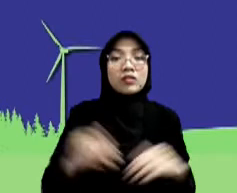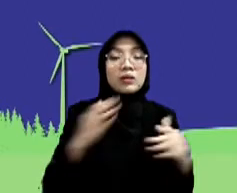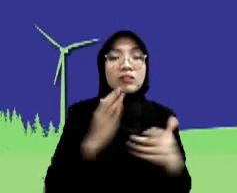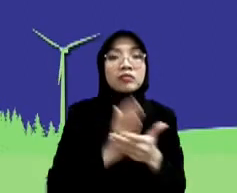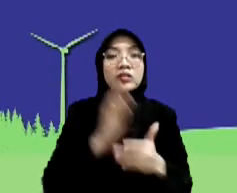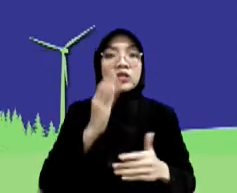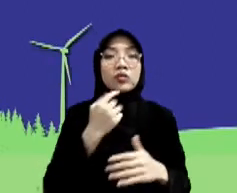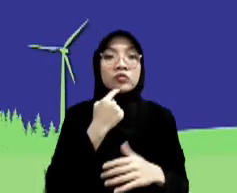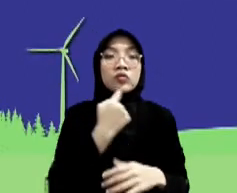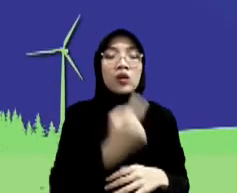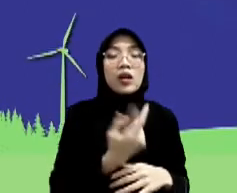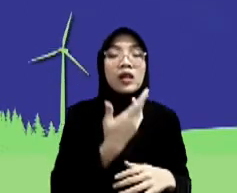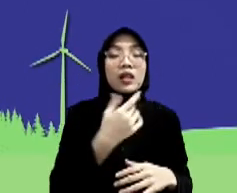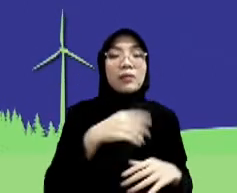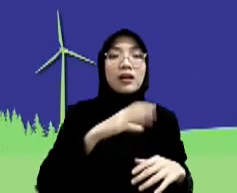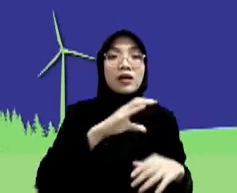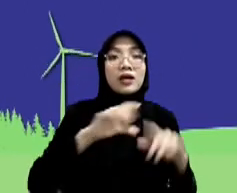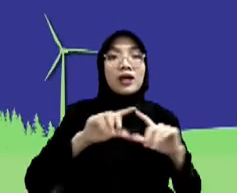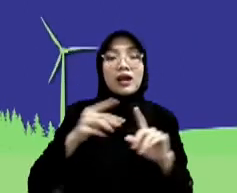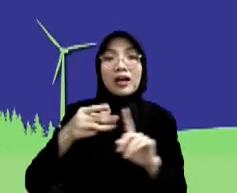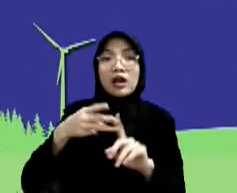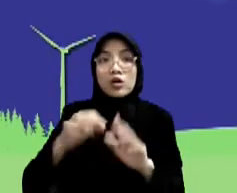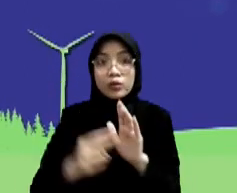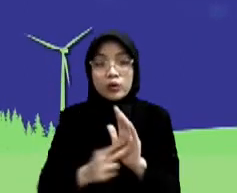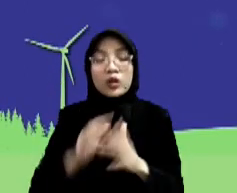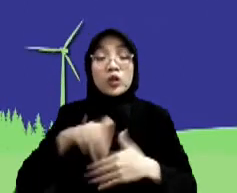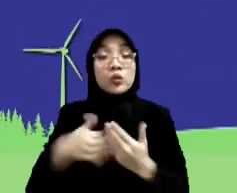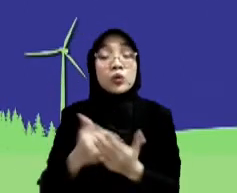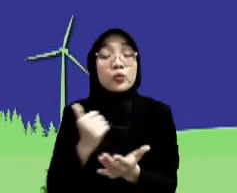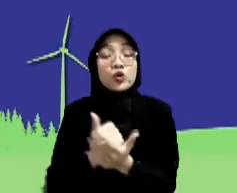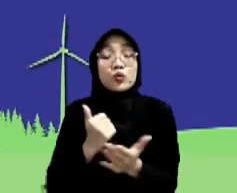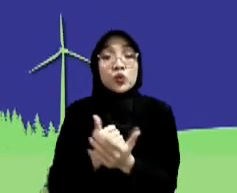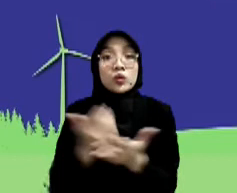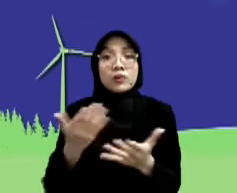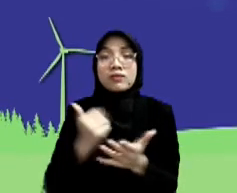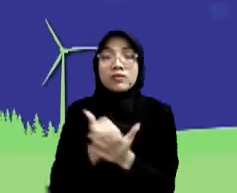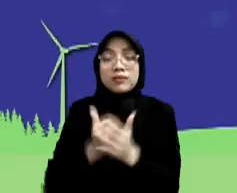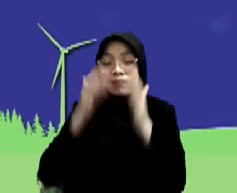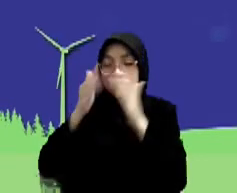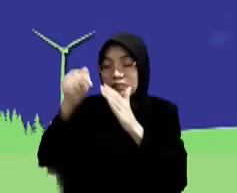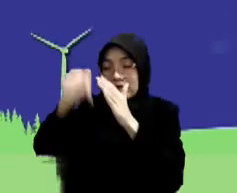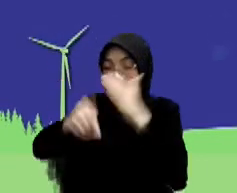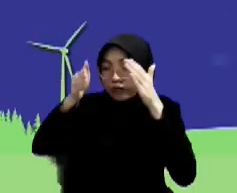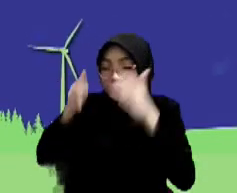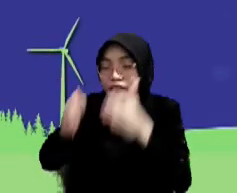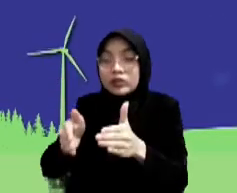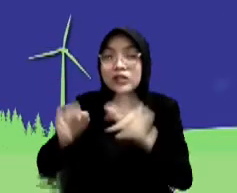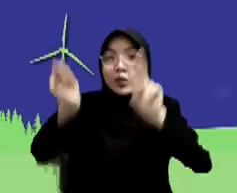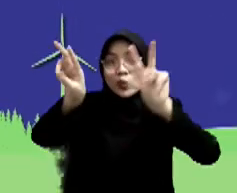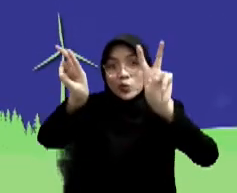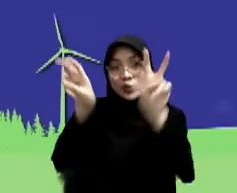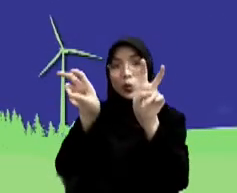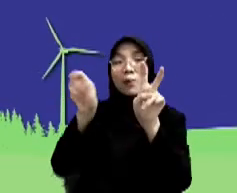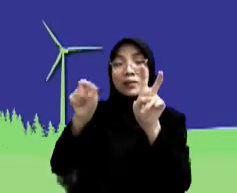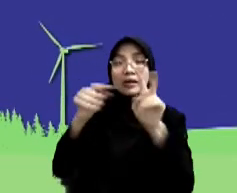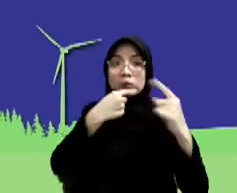yang mungkin eh apa namanya yang sangat eh apa namanya yang eh sangat spesifik ke Eh Topik ee